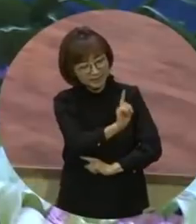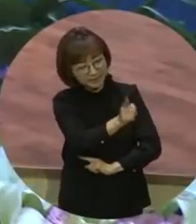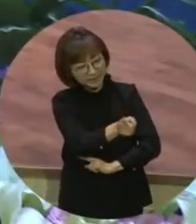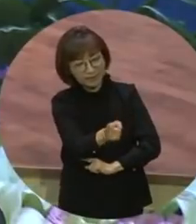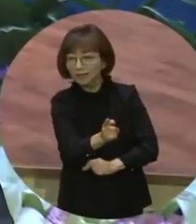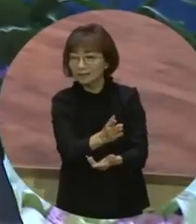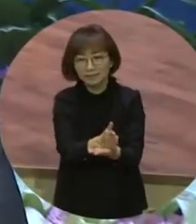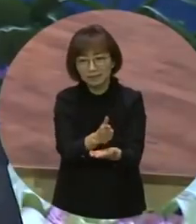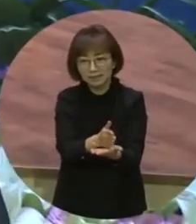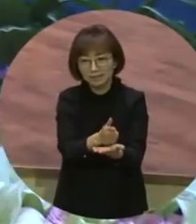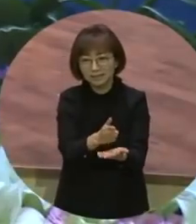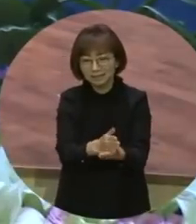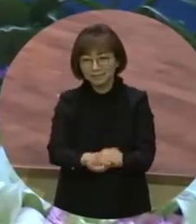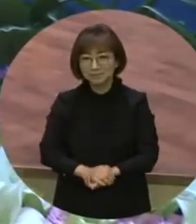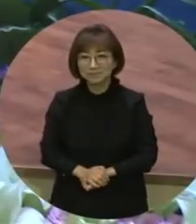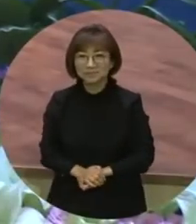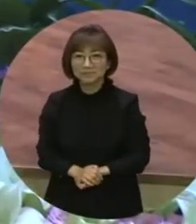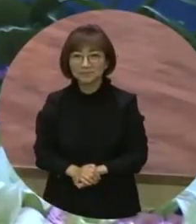가족들에게도.